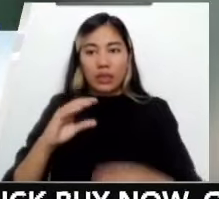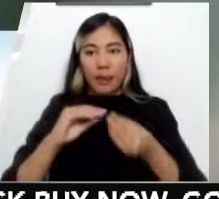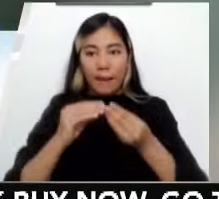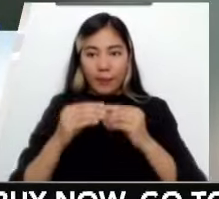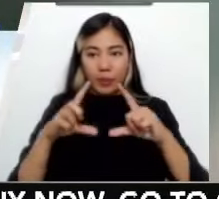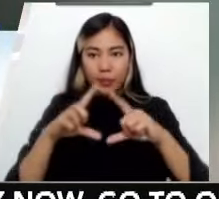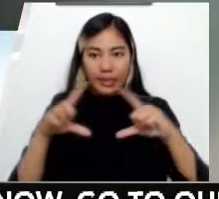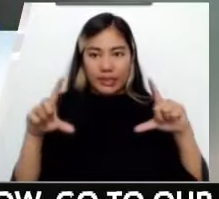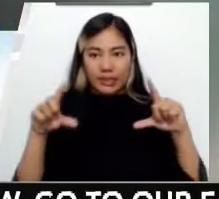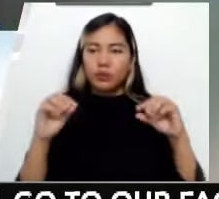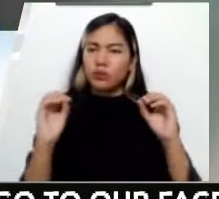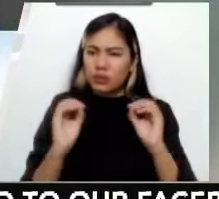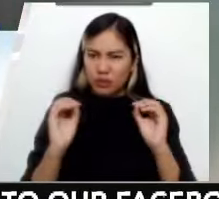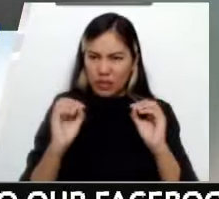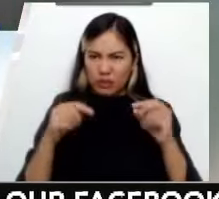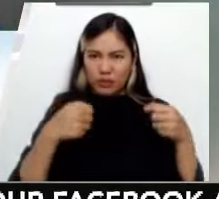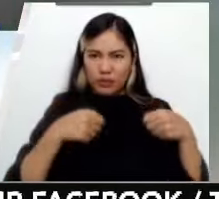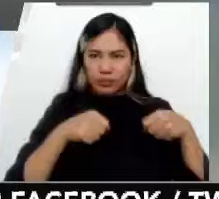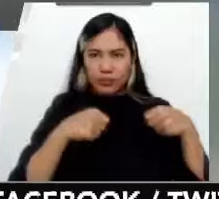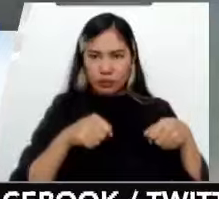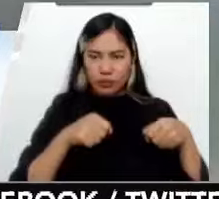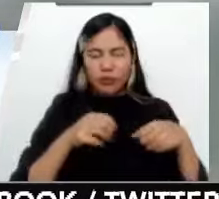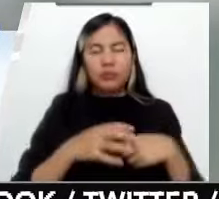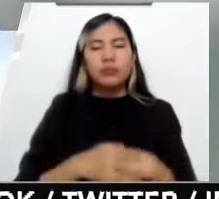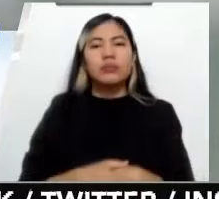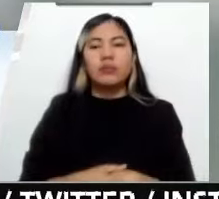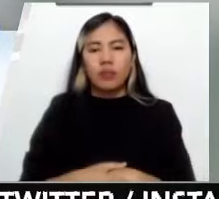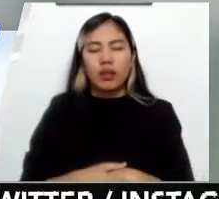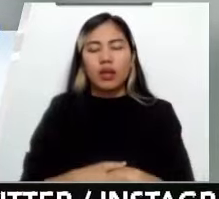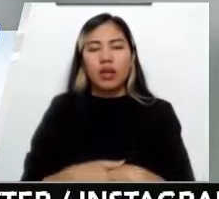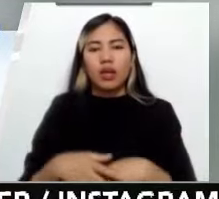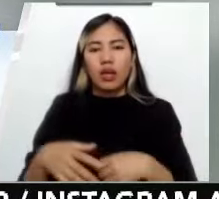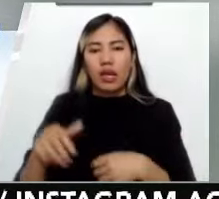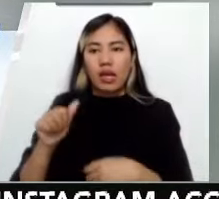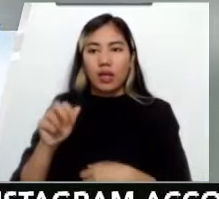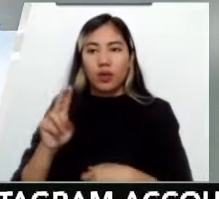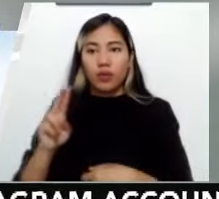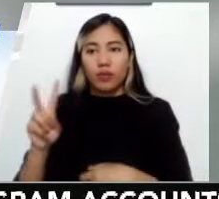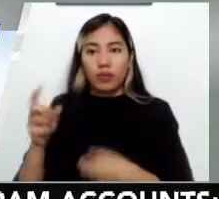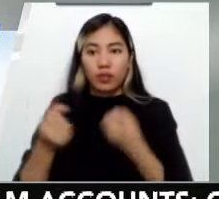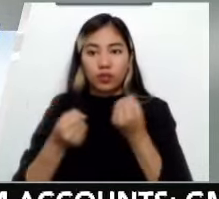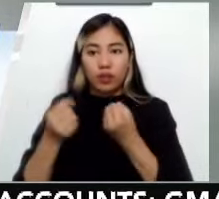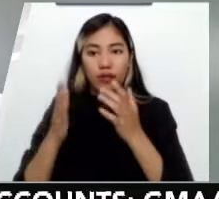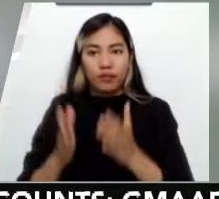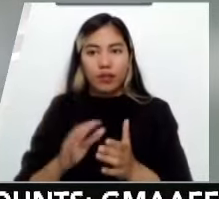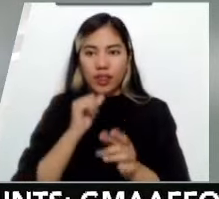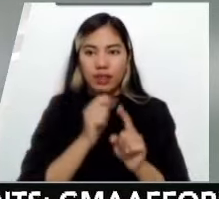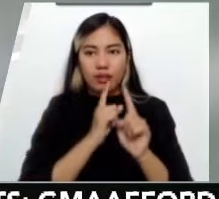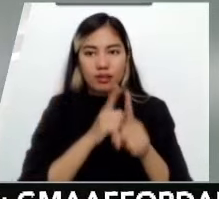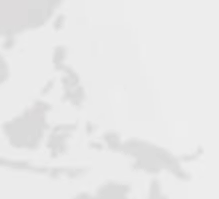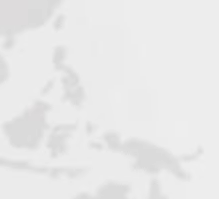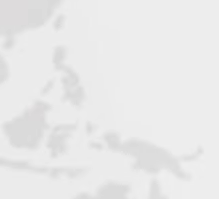ng mga biktima. Walang pahayag ang driver ng AUV habang patuloy pa ang imbestigasyon.